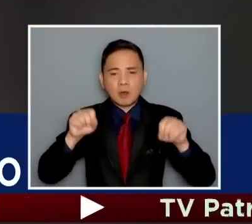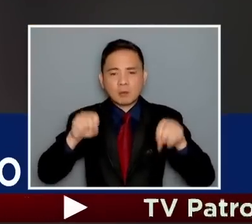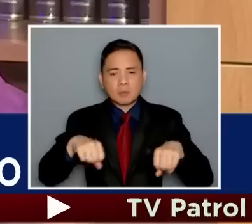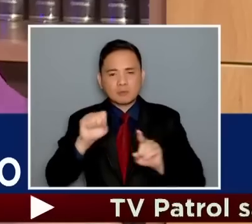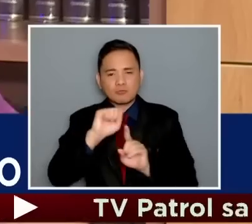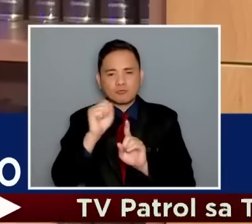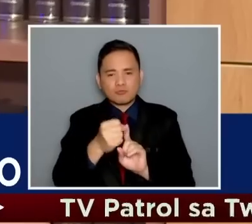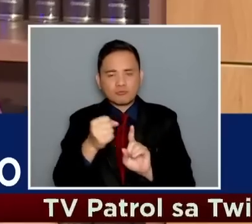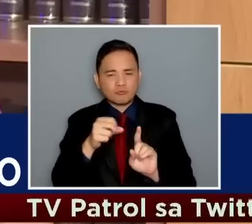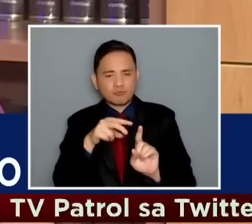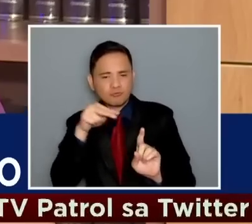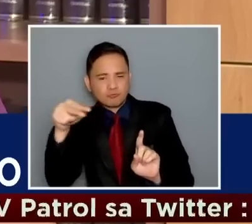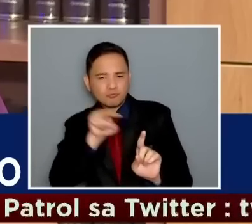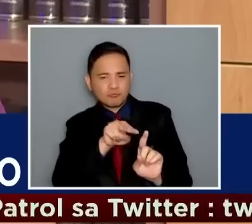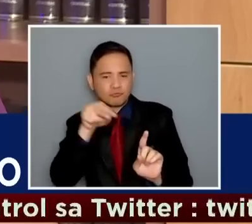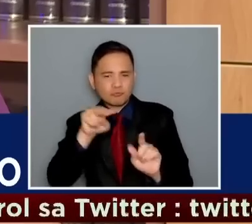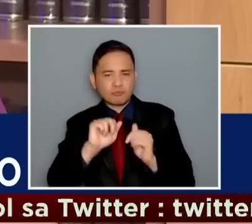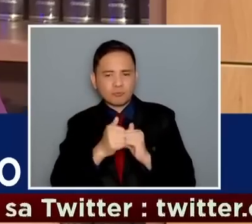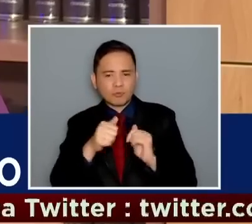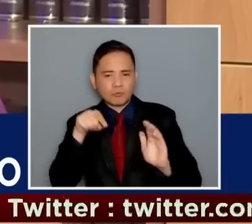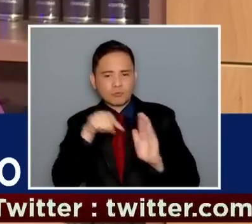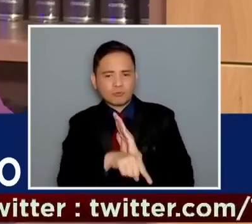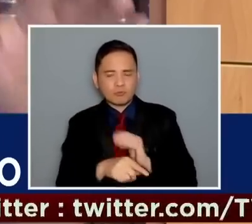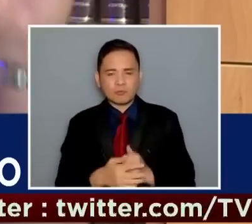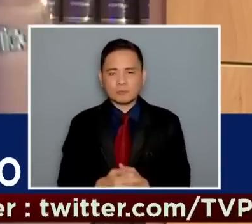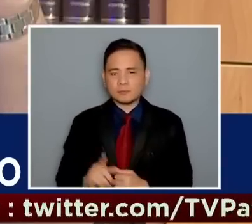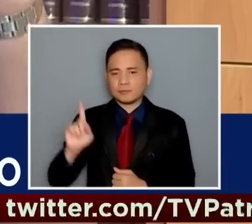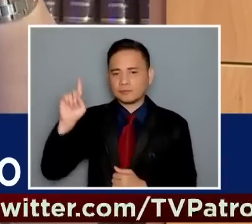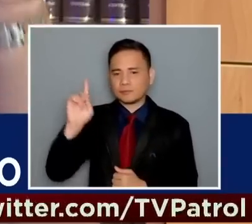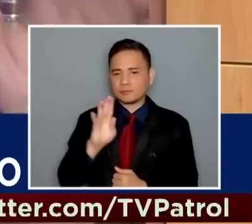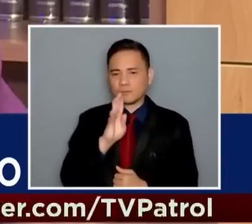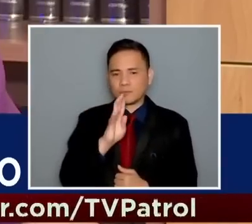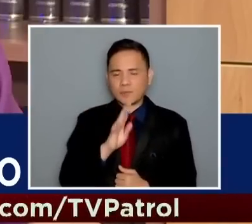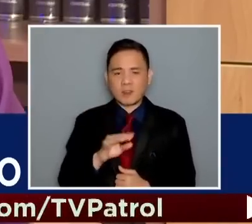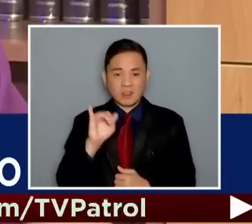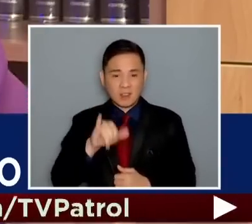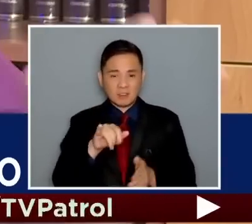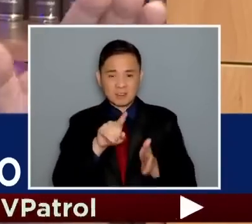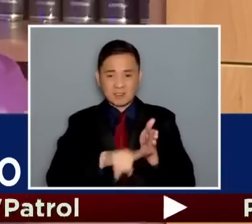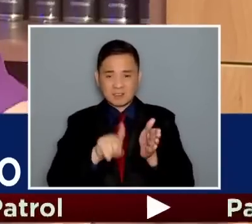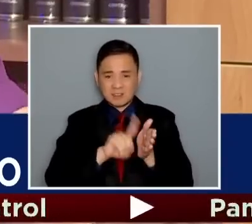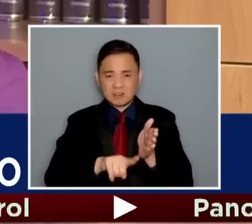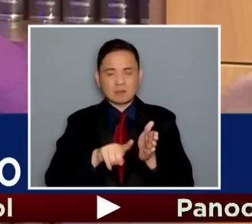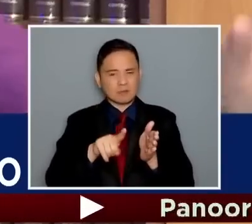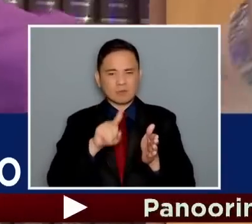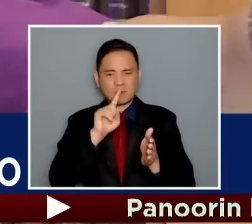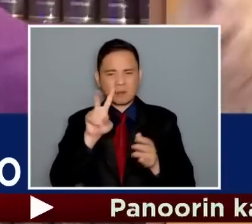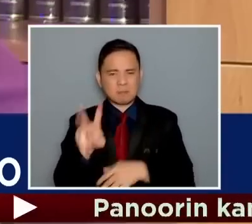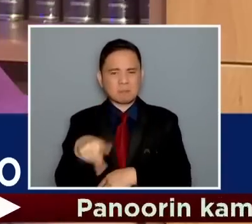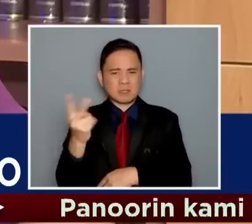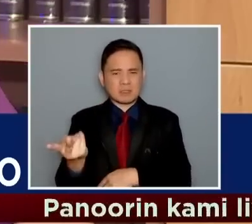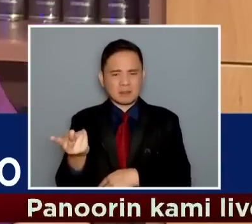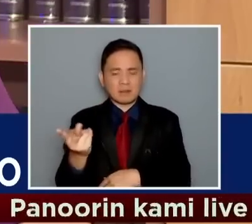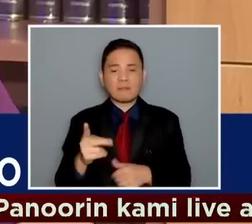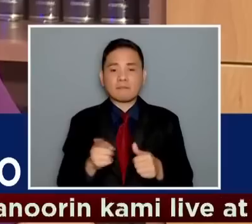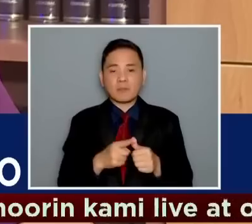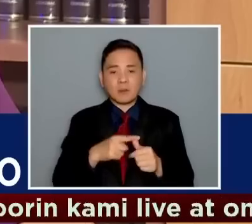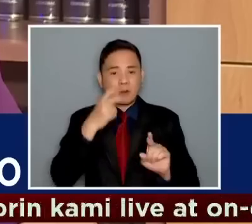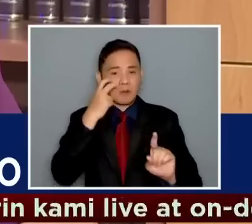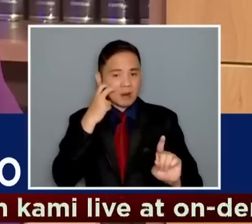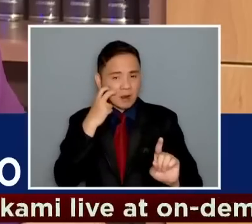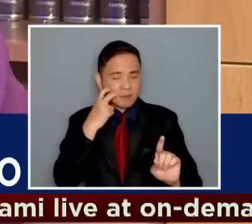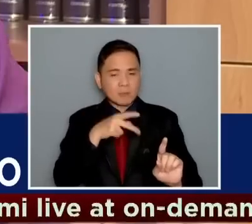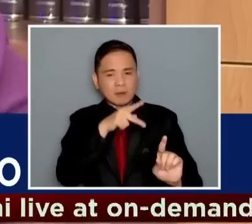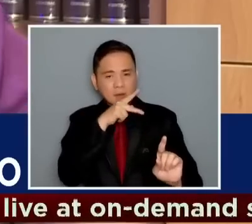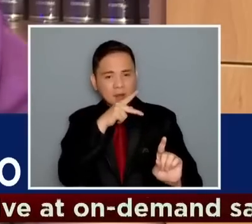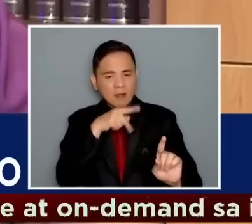De Gamo. Yan nangyayari, baliktad yung investigasyon eh. Ha? Dapat yan, there is a crime, there is an investigation, suspects are identified.